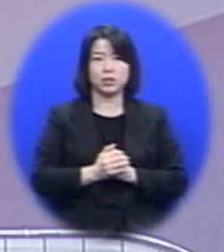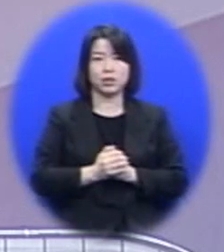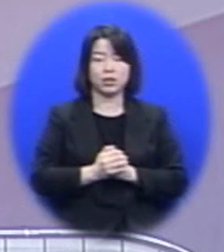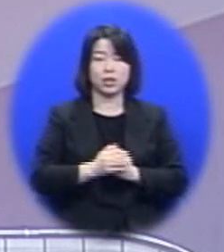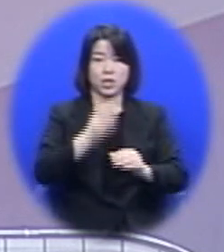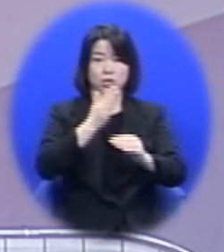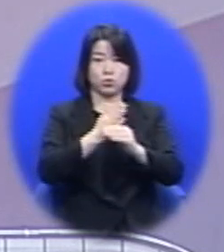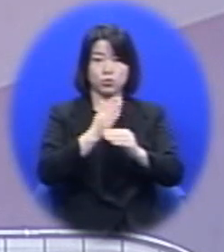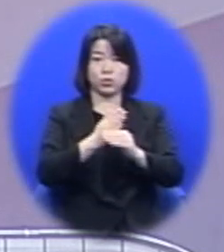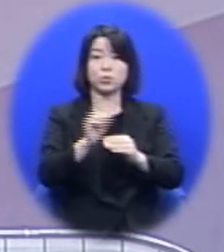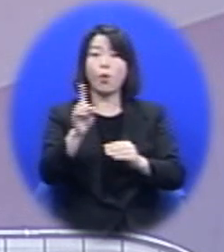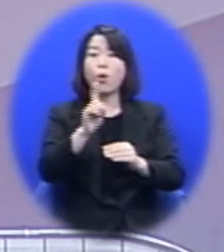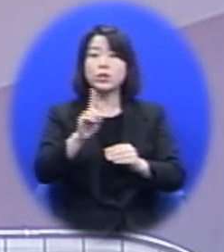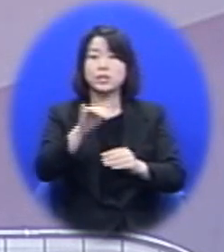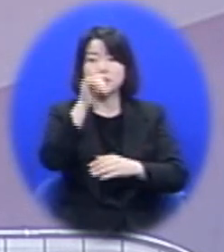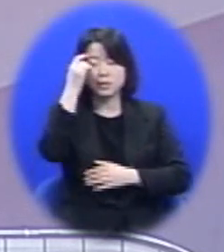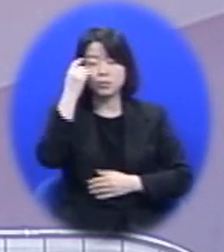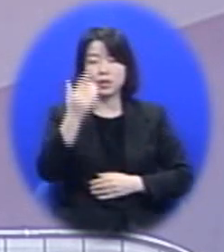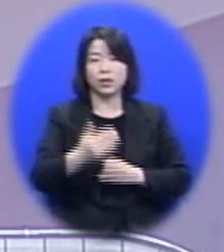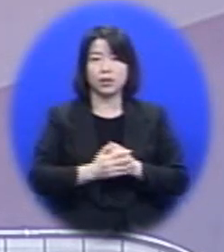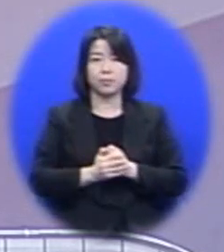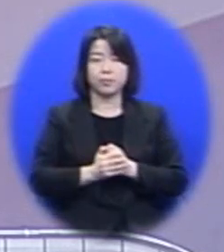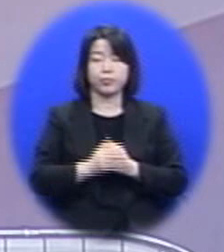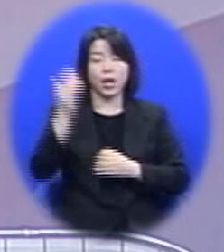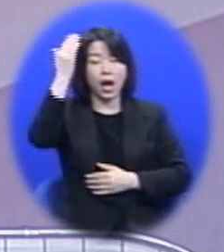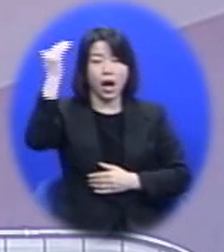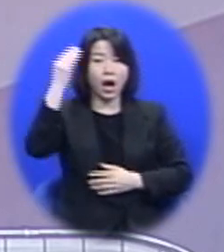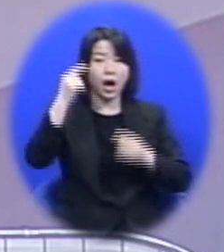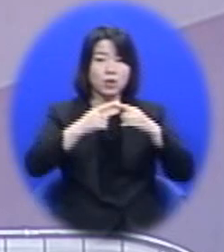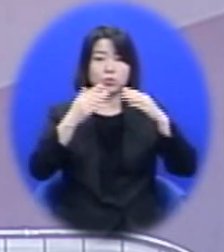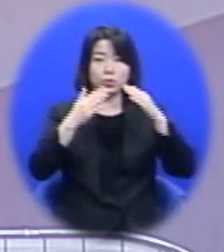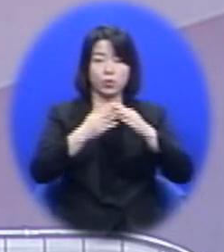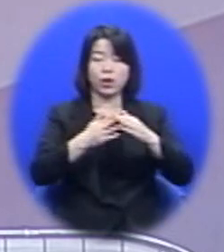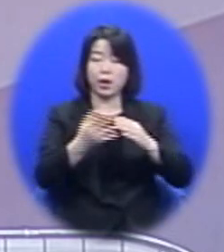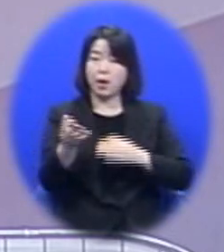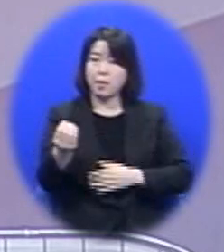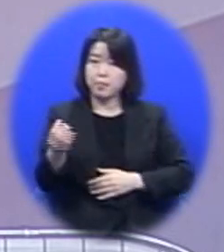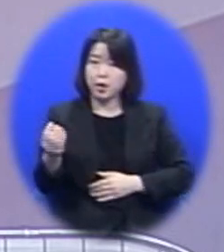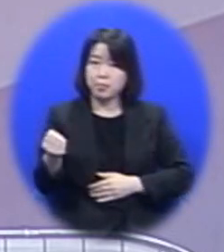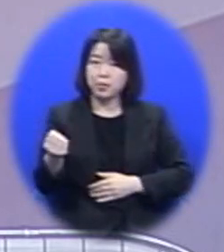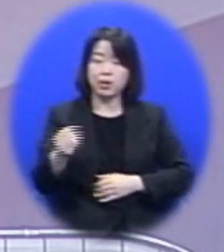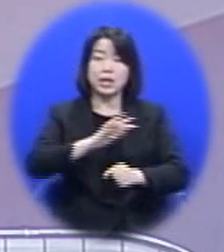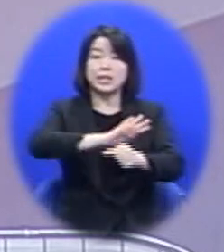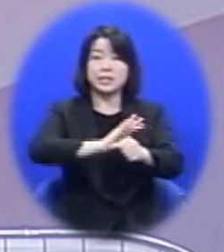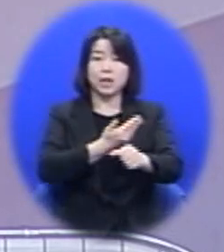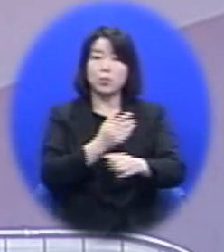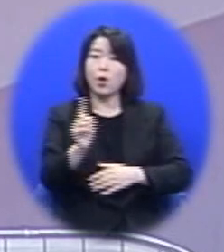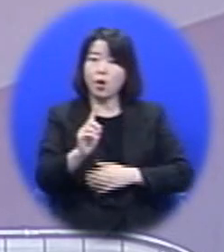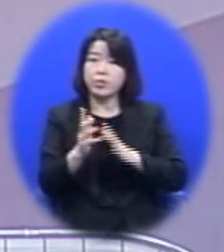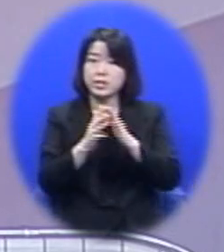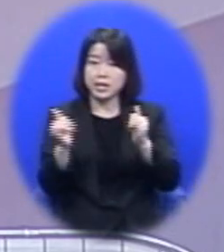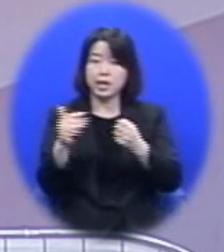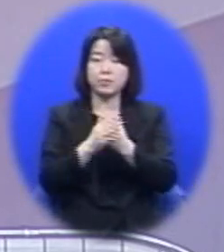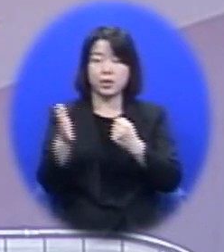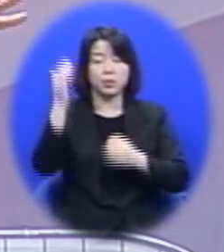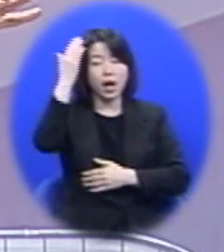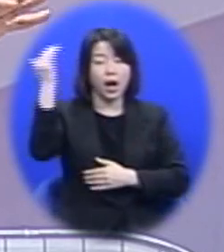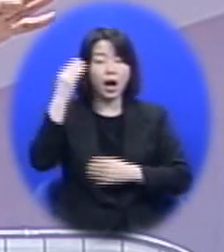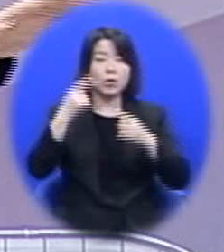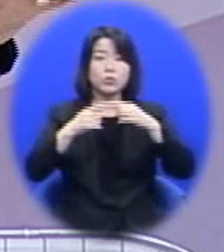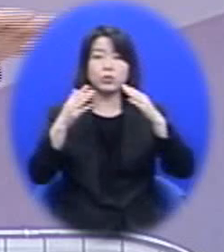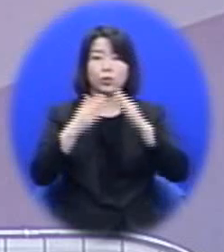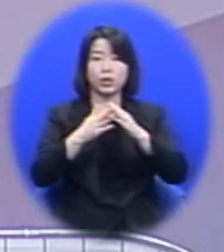핵심이 어디에 있습니까? 한국교회는 몇몇 잘못한 어떤 사람들 때문에 한국교회가